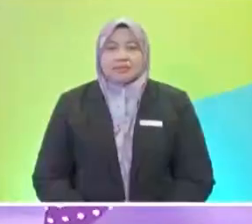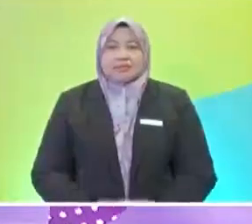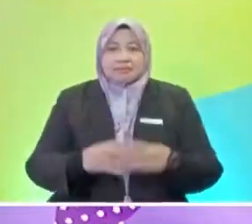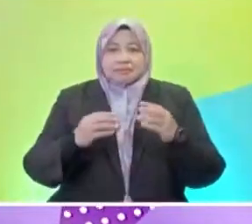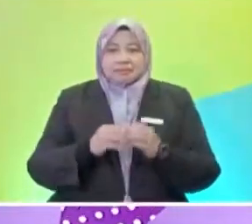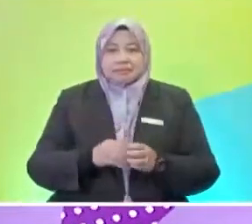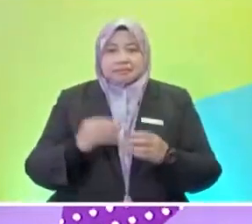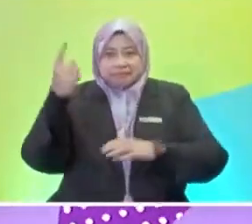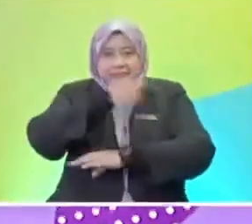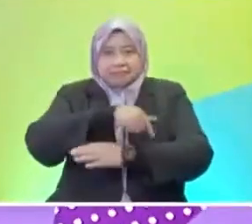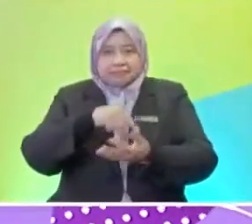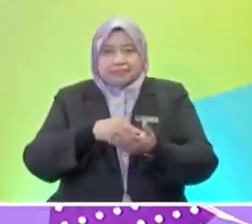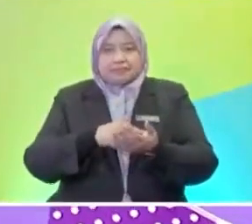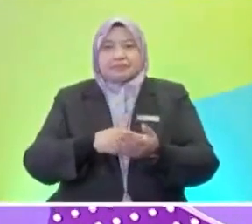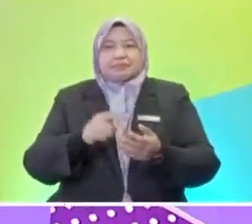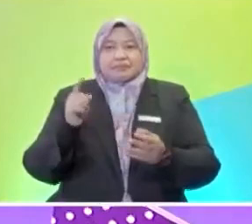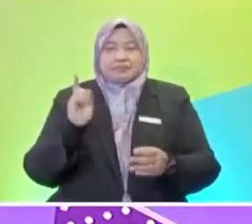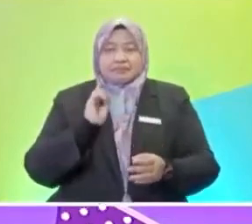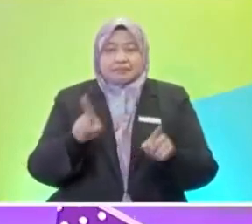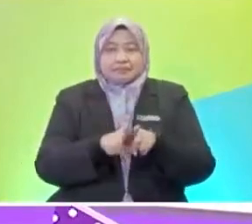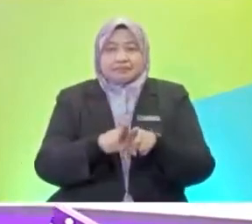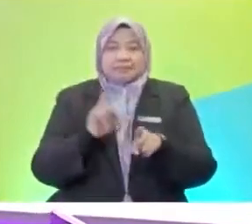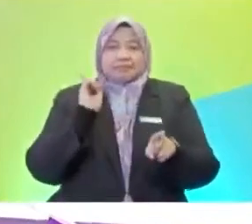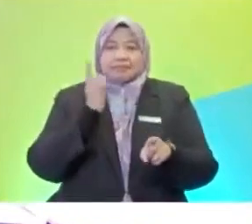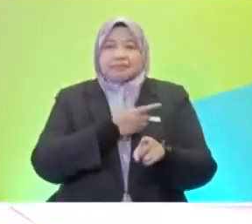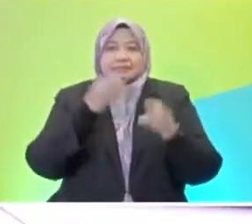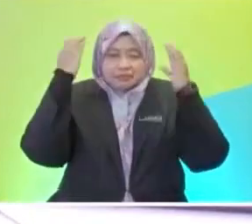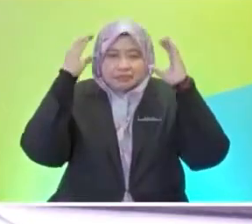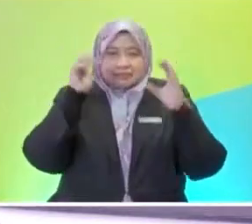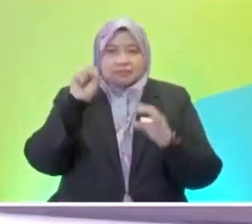dan hari ini di studio bersama dengan kita